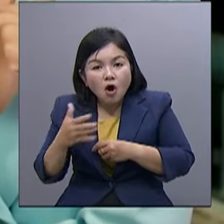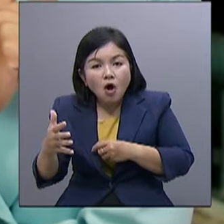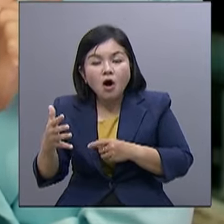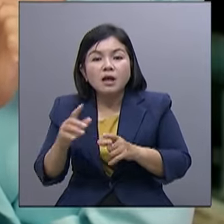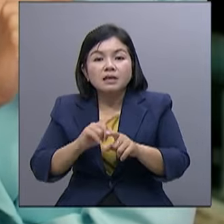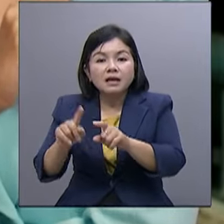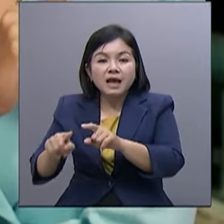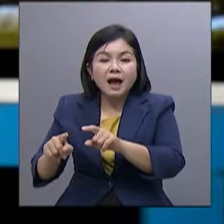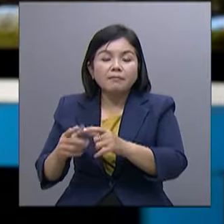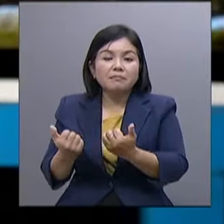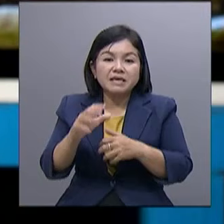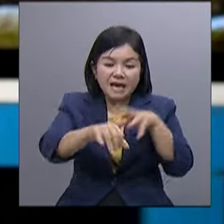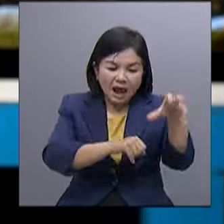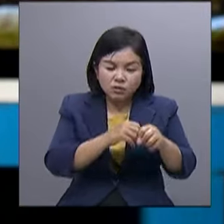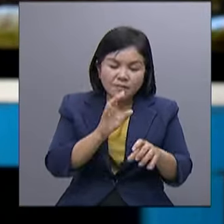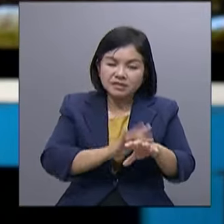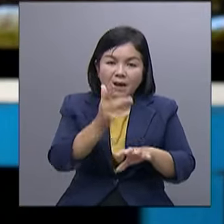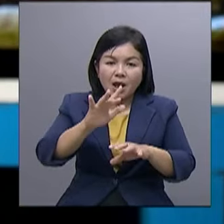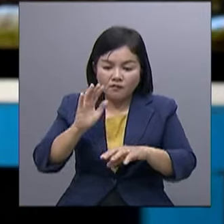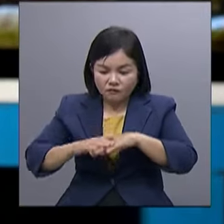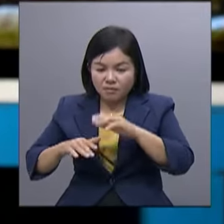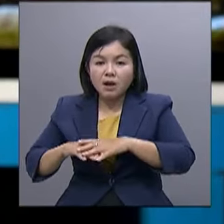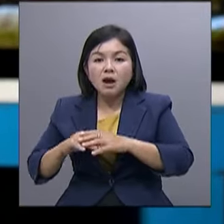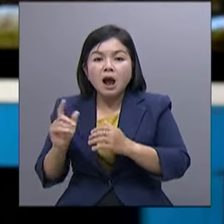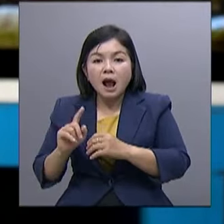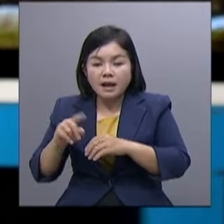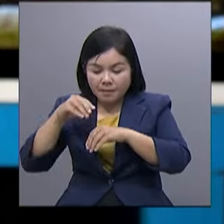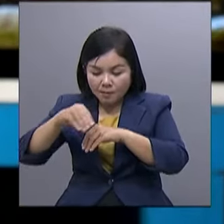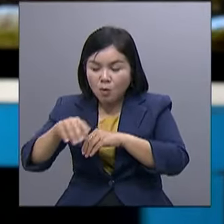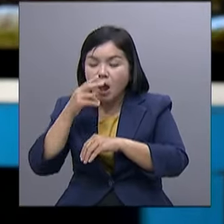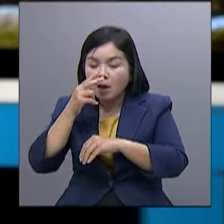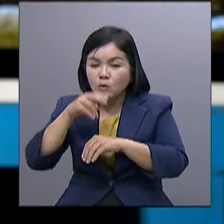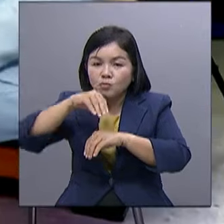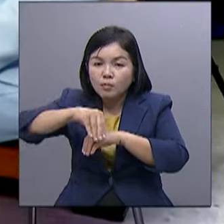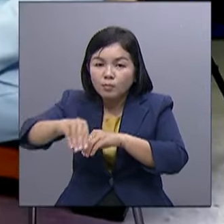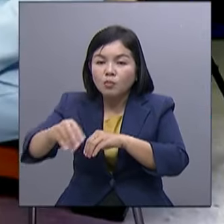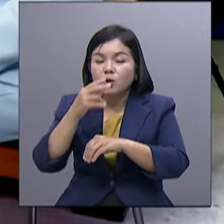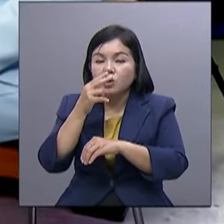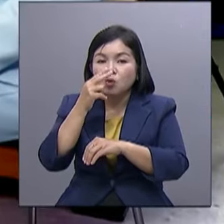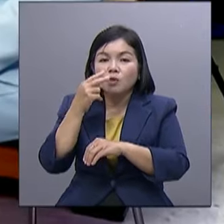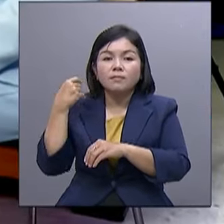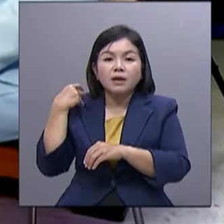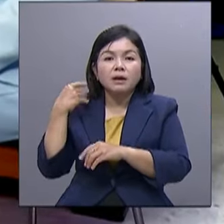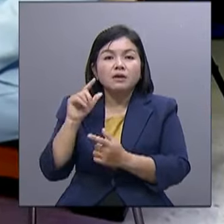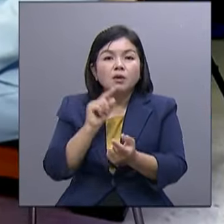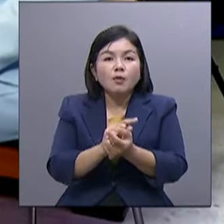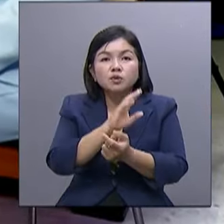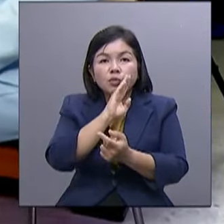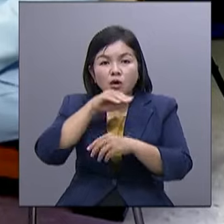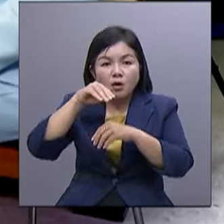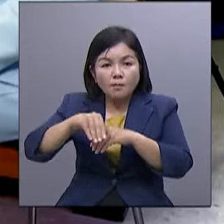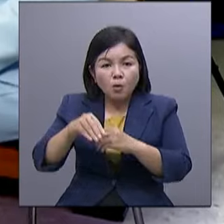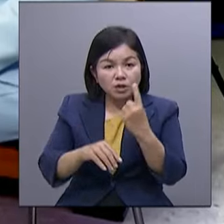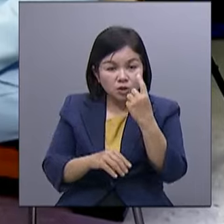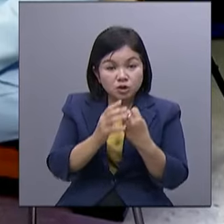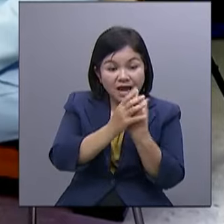พันธมาจากธรรมชาติแล้วปลูกแล้วรอดมันจะปลูกแล้วตายนั่นคือถึงเราถึงจะไปถึงคอนเซปต์นั้นเราก็ค้นพบว่าถ้าเกิดปลูกหญ้าจากต้น